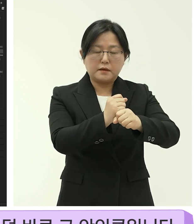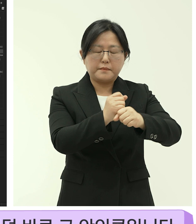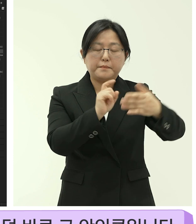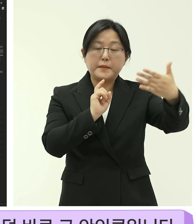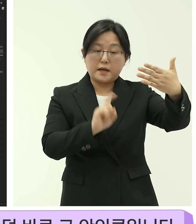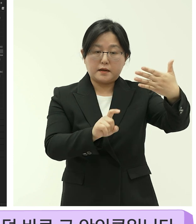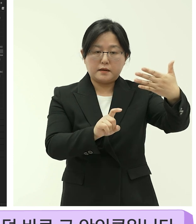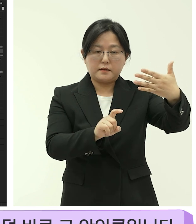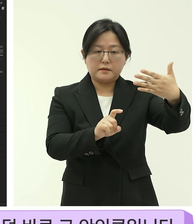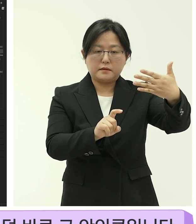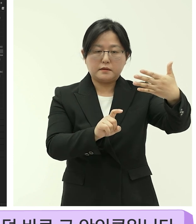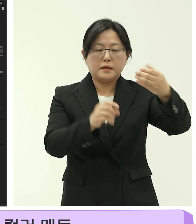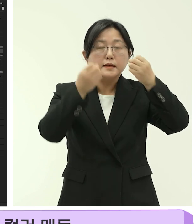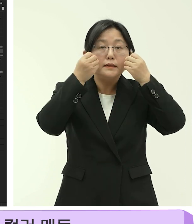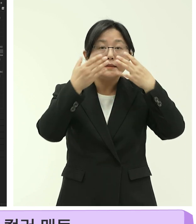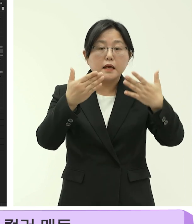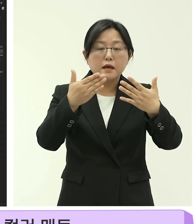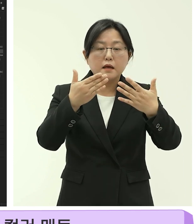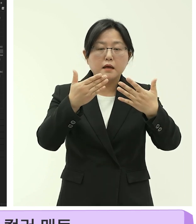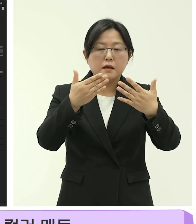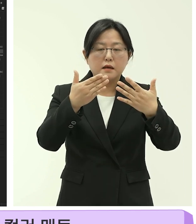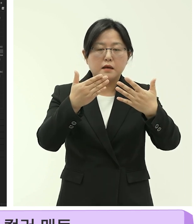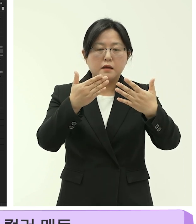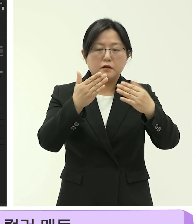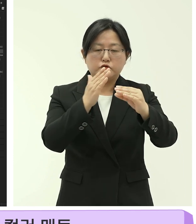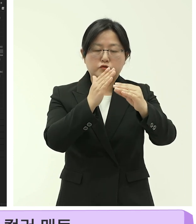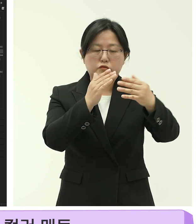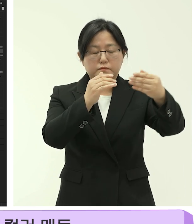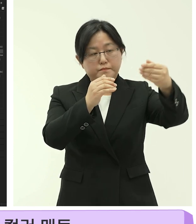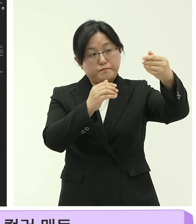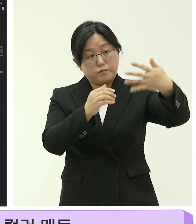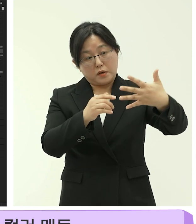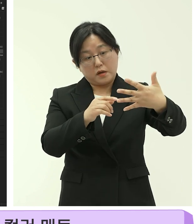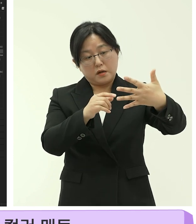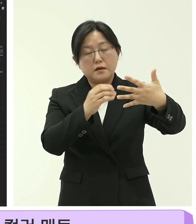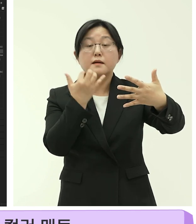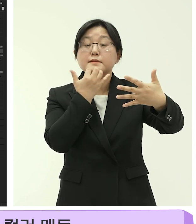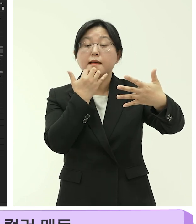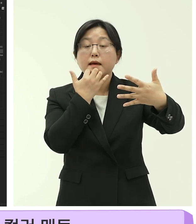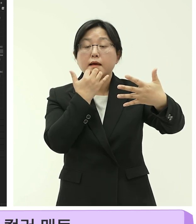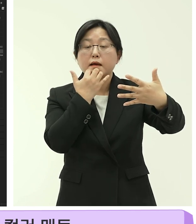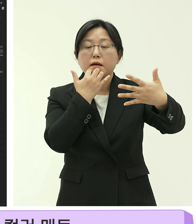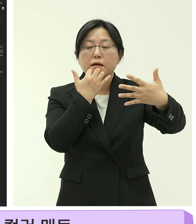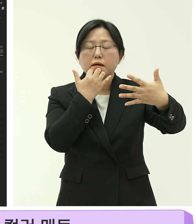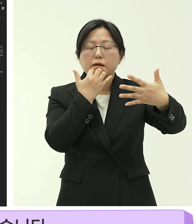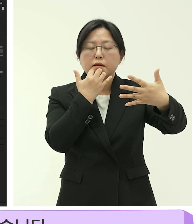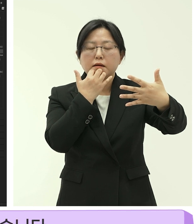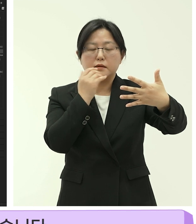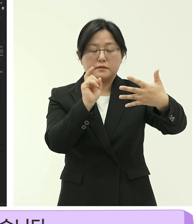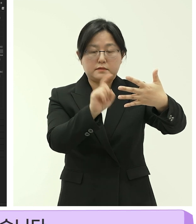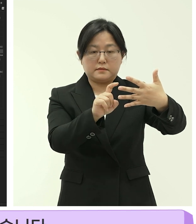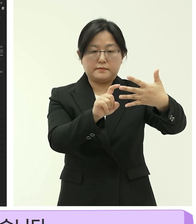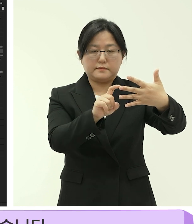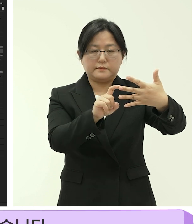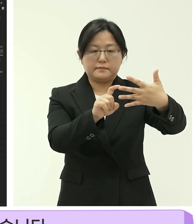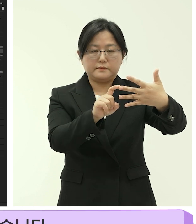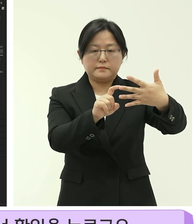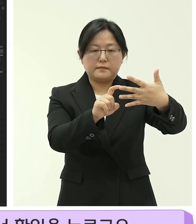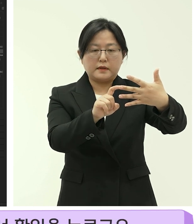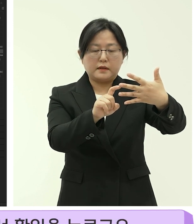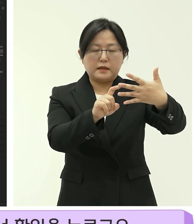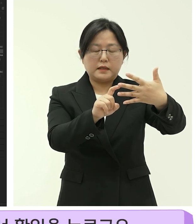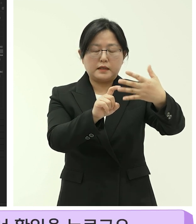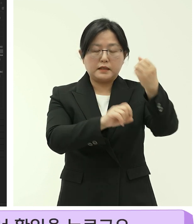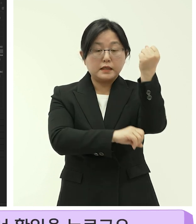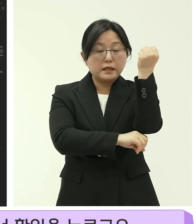만들었던 바로 그 아이콘입니다. 자, 새 항목에서 가운데 부분에 살펴보면 컬러 매트, 색상 매트가 있습니다.